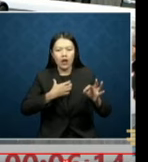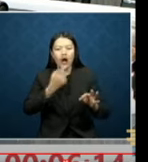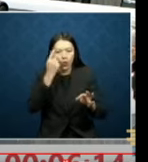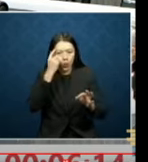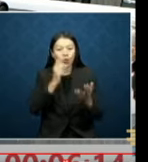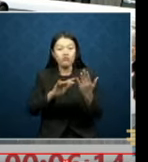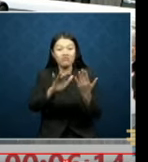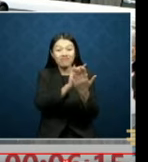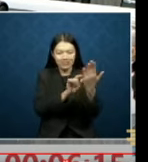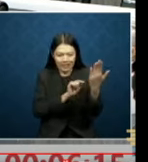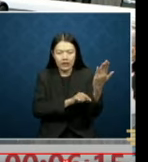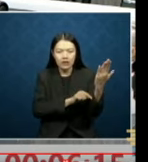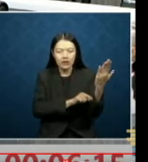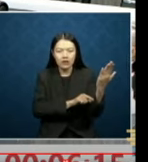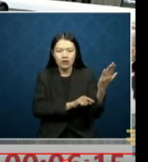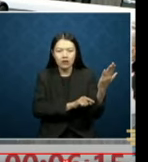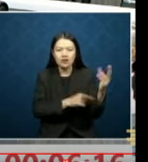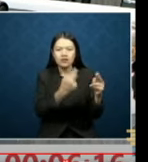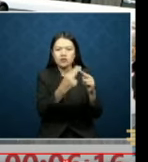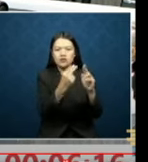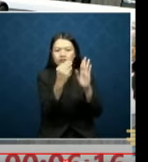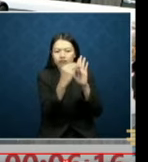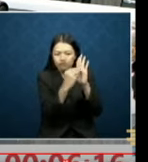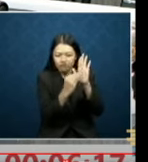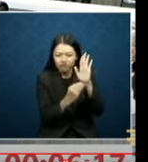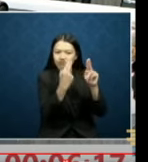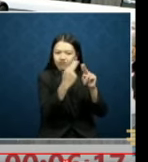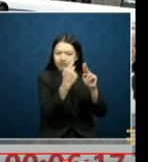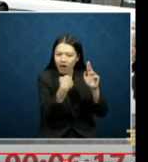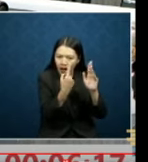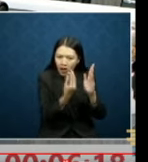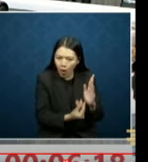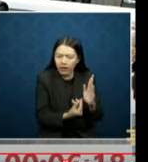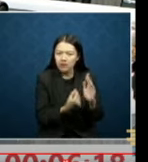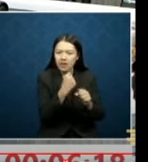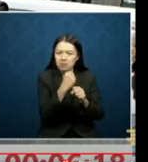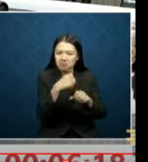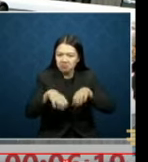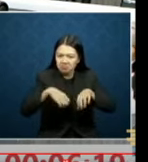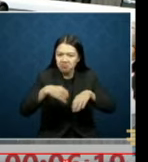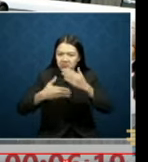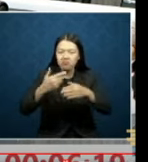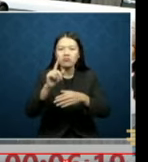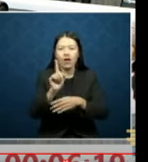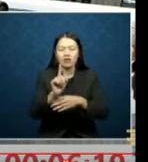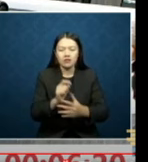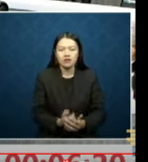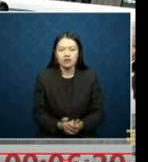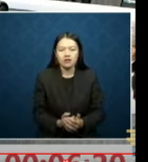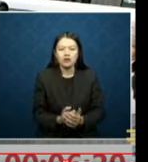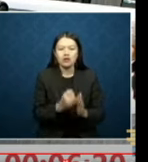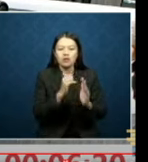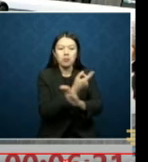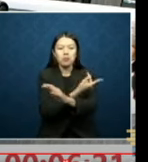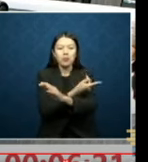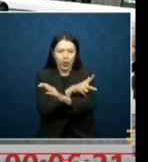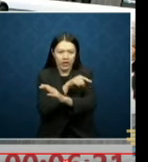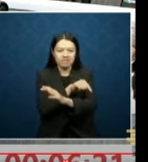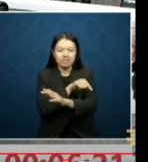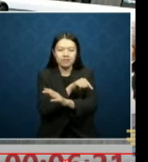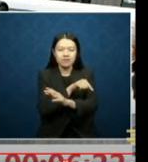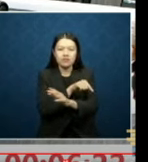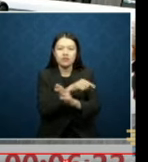ประเทศเนี่ยขึ้นบัญชีไว้เท่าไหร่ดำเนินการไปแล้วอย่างไรโดยเฉพาะจังหวัดภูเก็ต